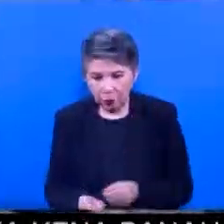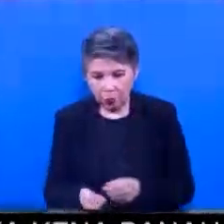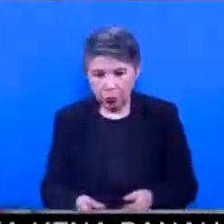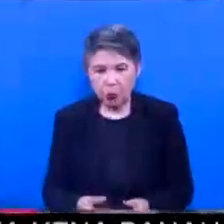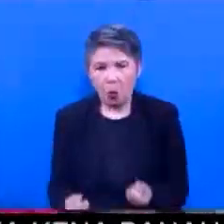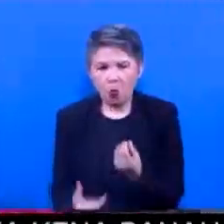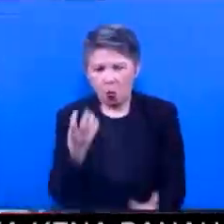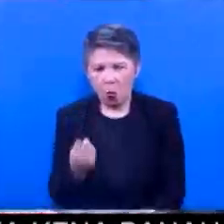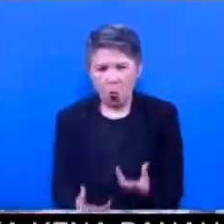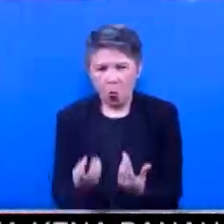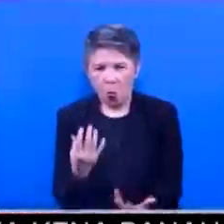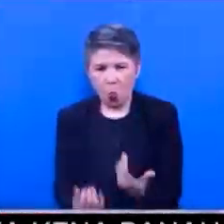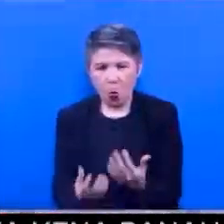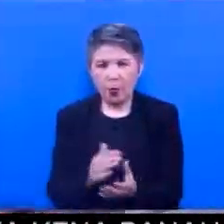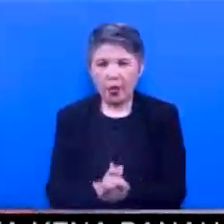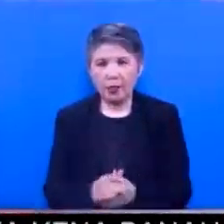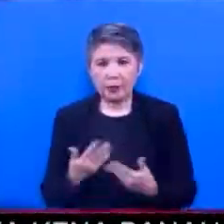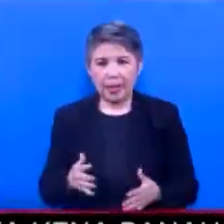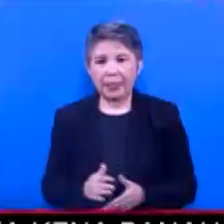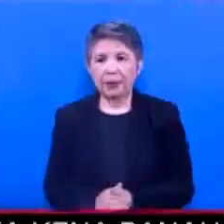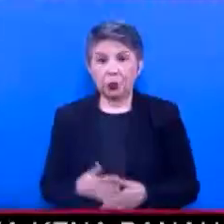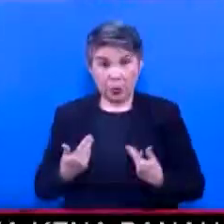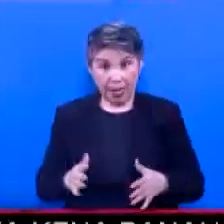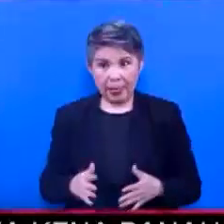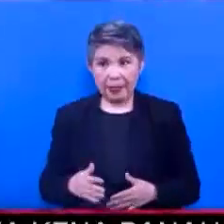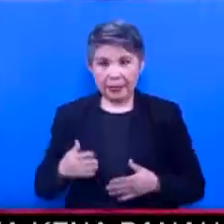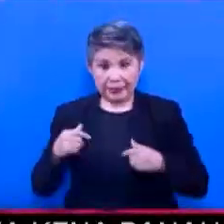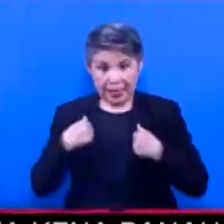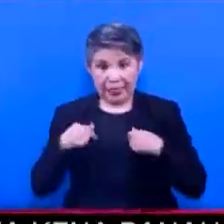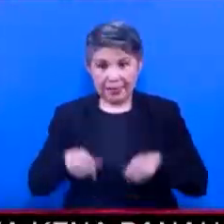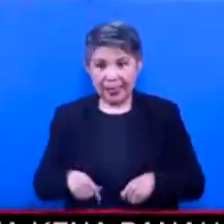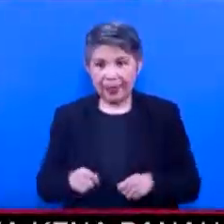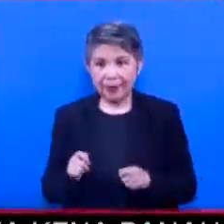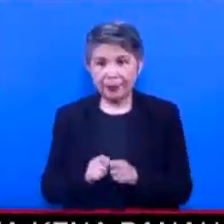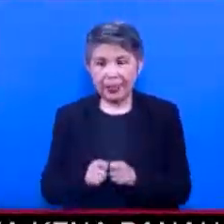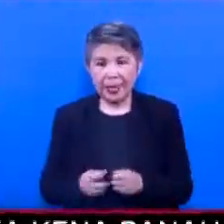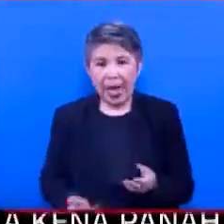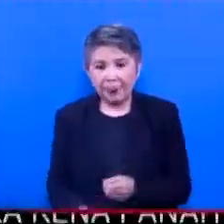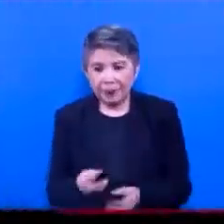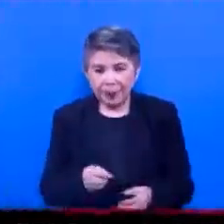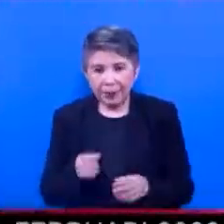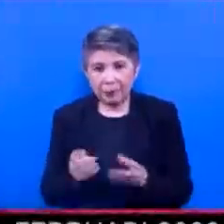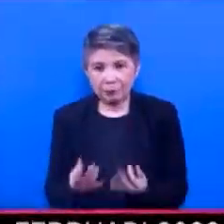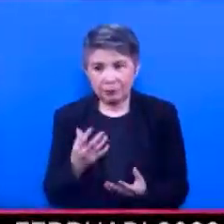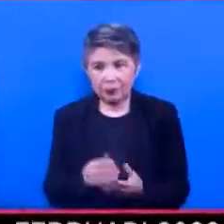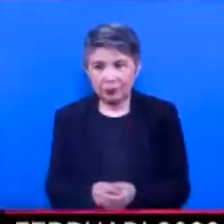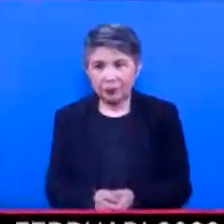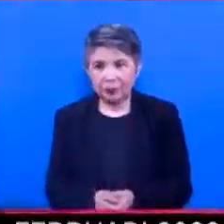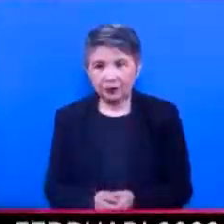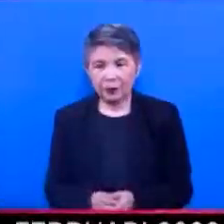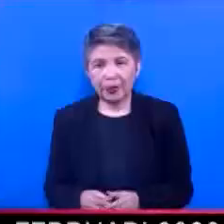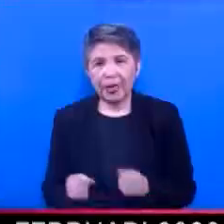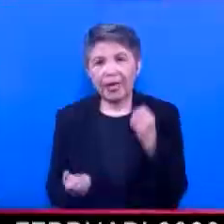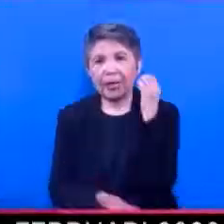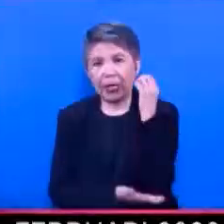maksimal. Nah, sekarang tugas saya adalah membuat api unggun. Ini kayu